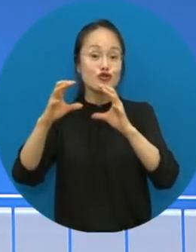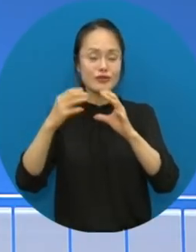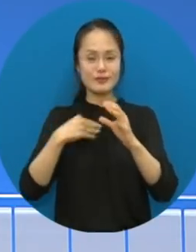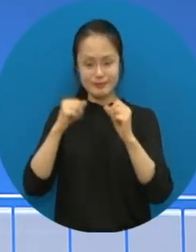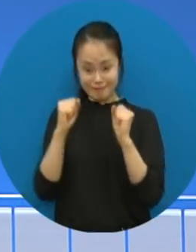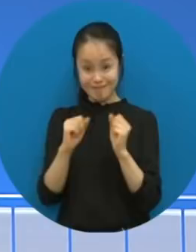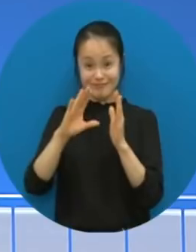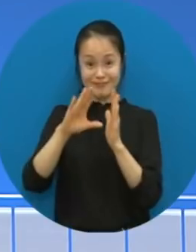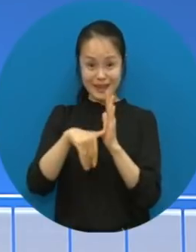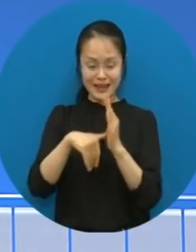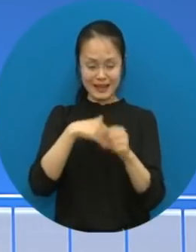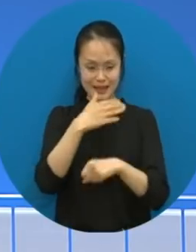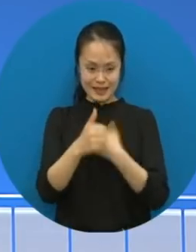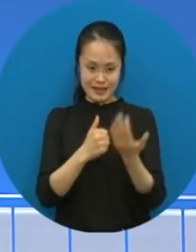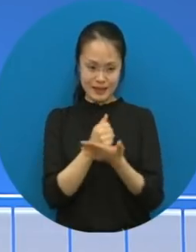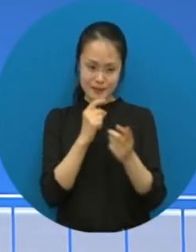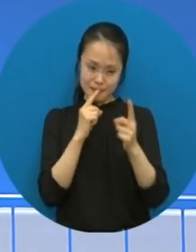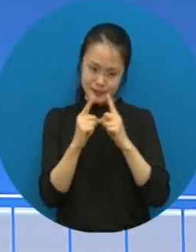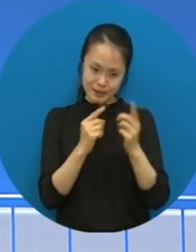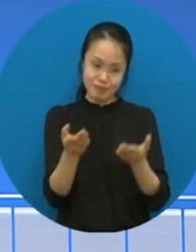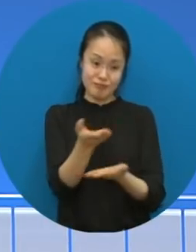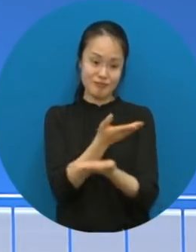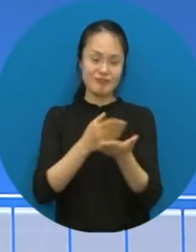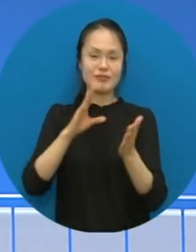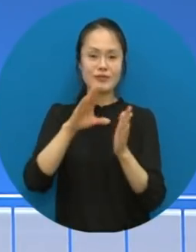나눌 때마다 마지막인 것처럼